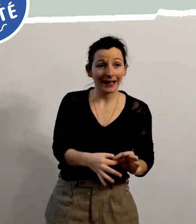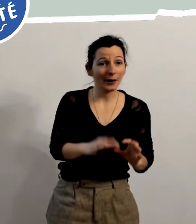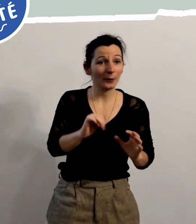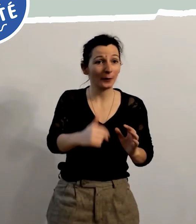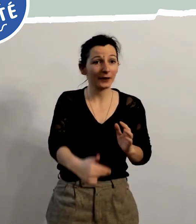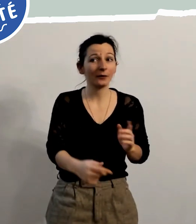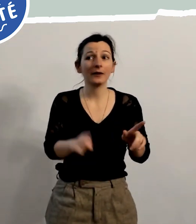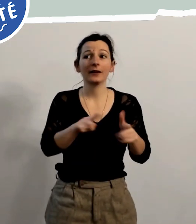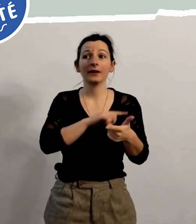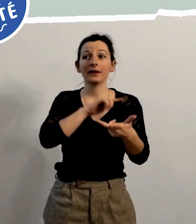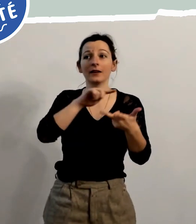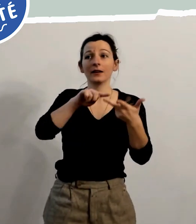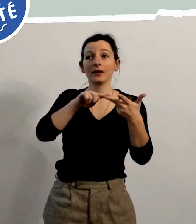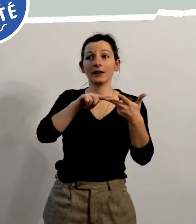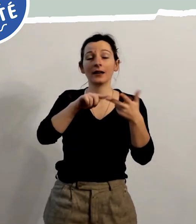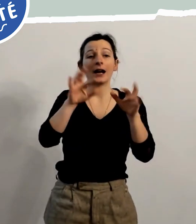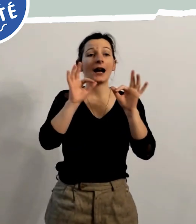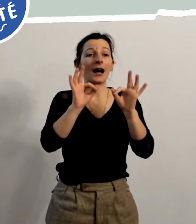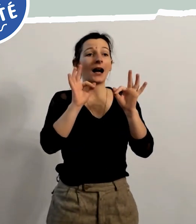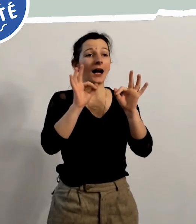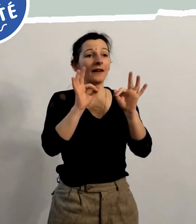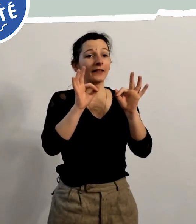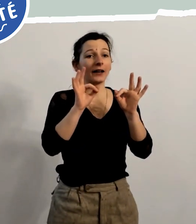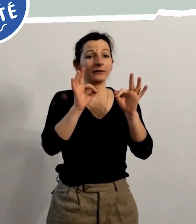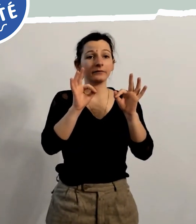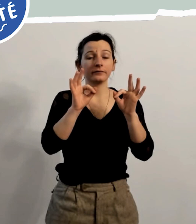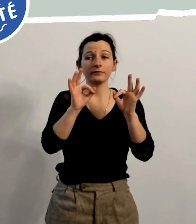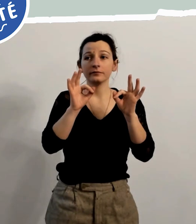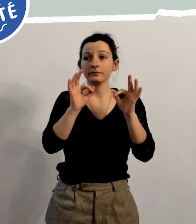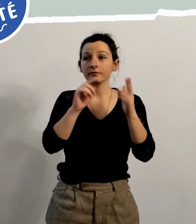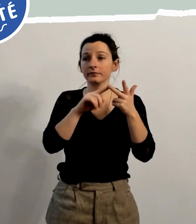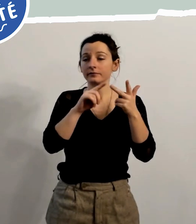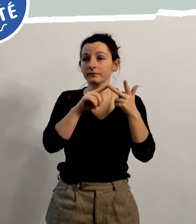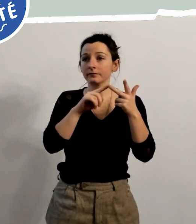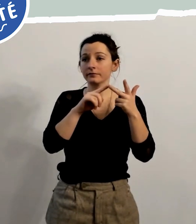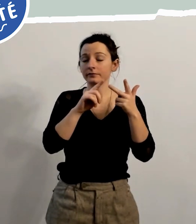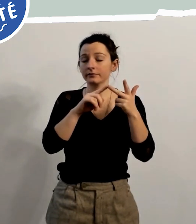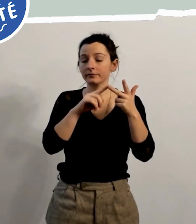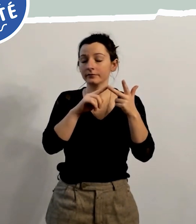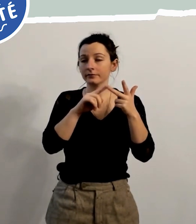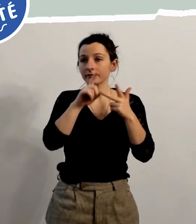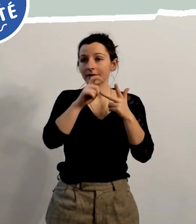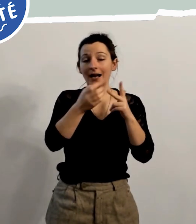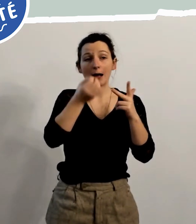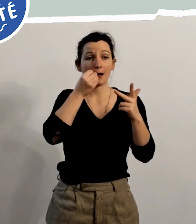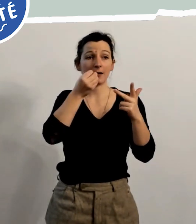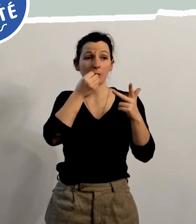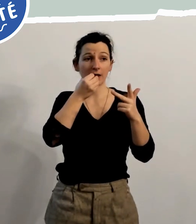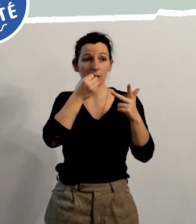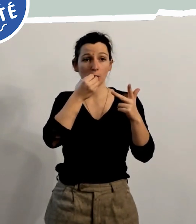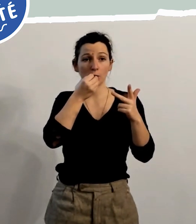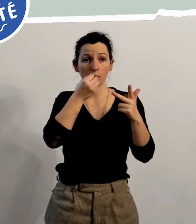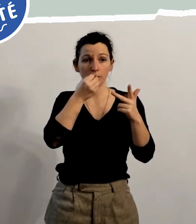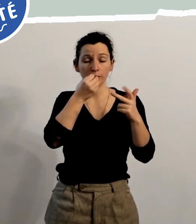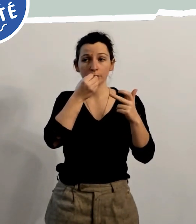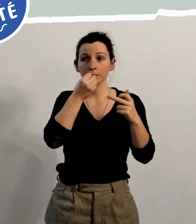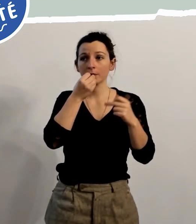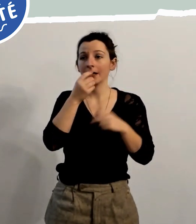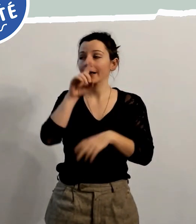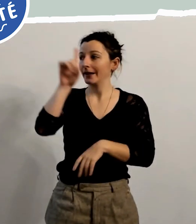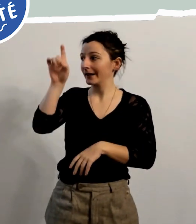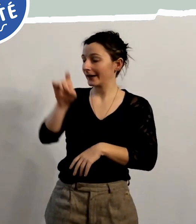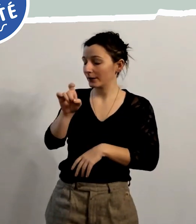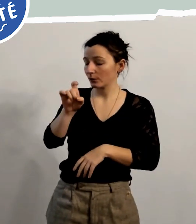plus, c'est la question, je voulais dire, là je parle parce qu'on en a énormément parlé, c'est la question de l'alimentation. Est-ce qu'on